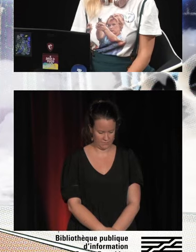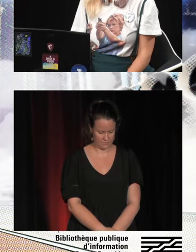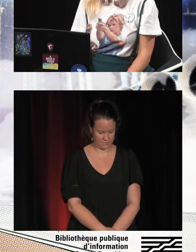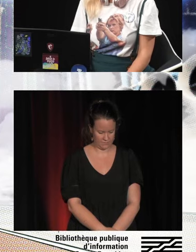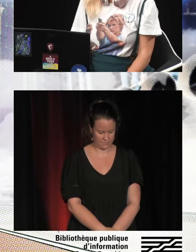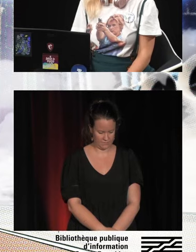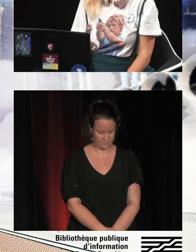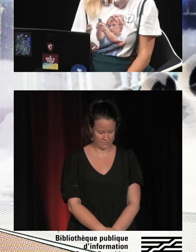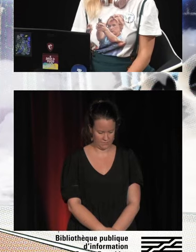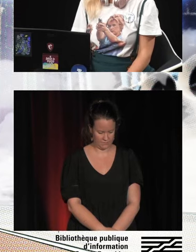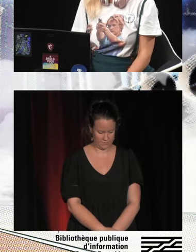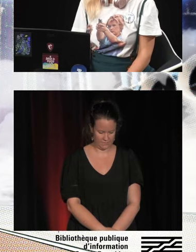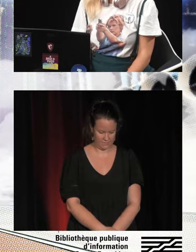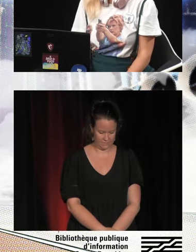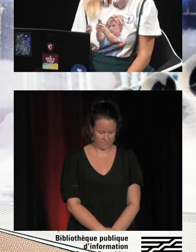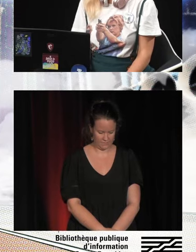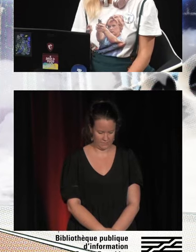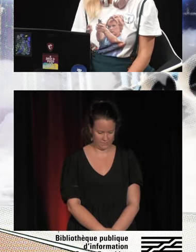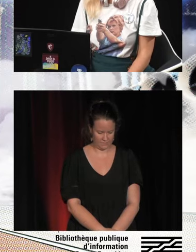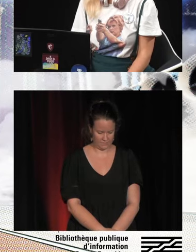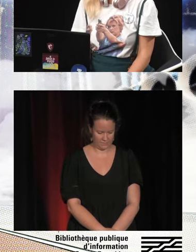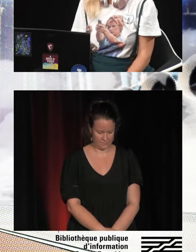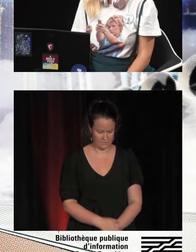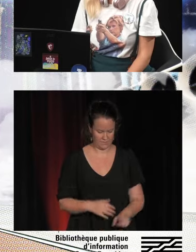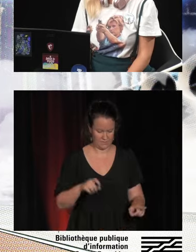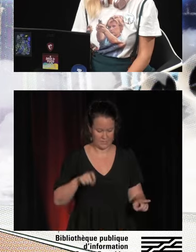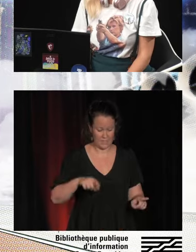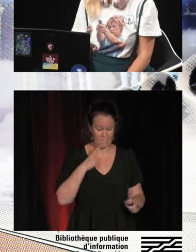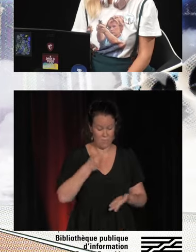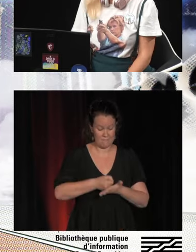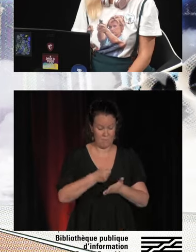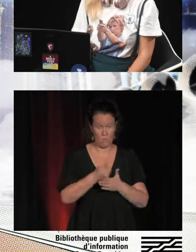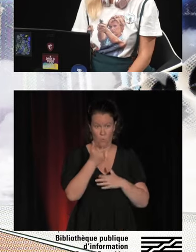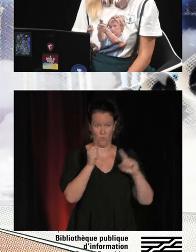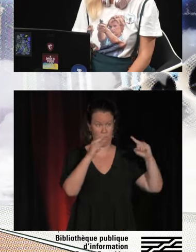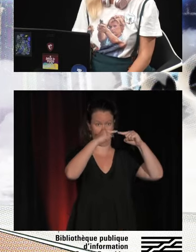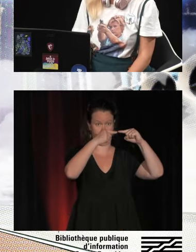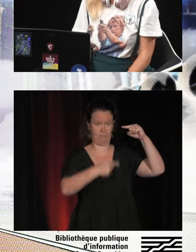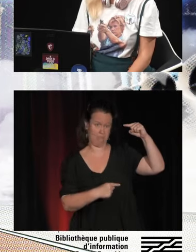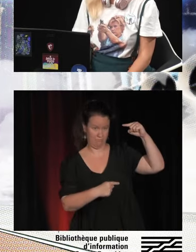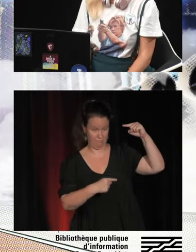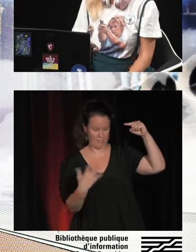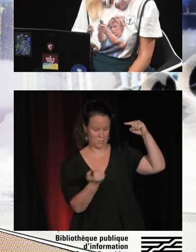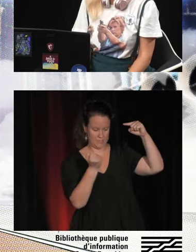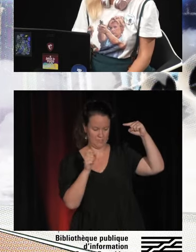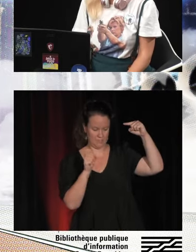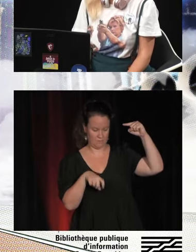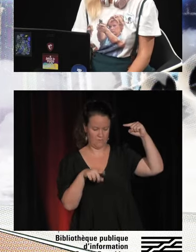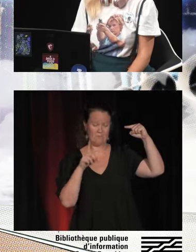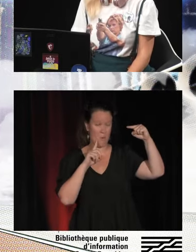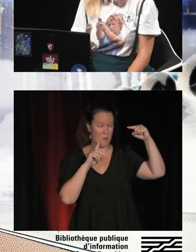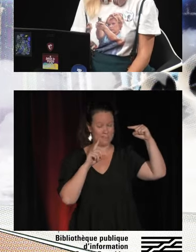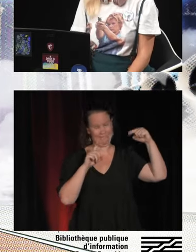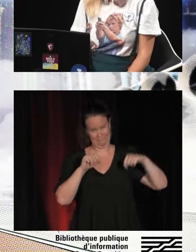Ici, ce qui est très important, c'est que je gagne au moins pour la fin, au moins une barre d'énergie parce que, comme ce jeu est superbement bien